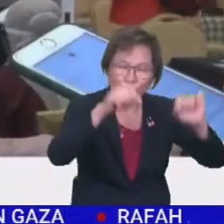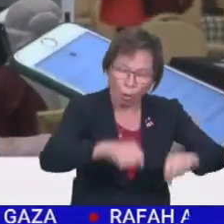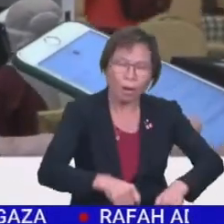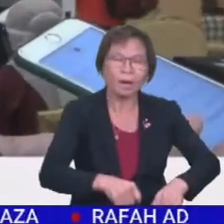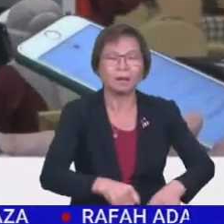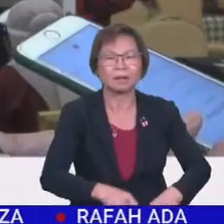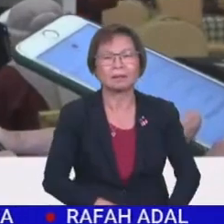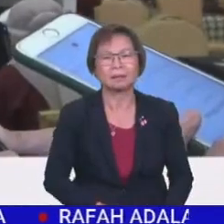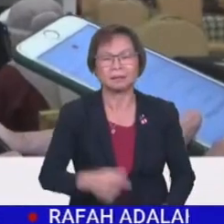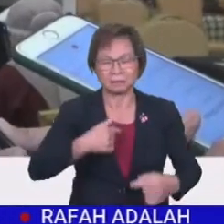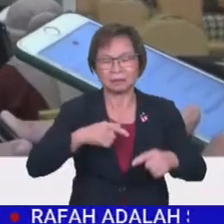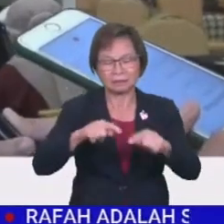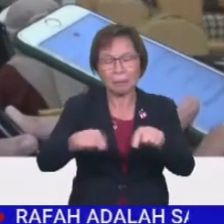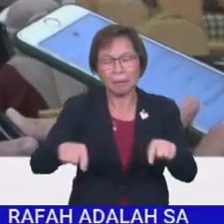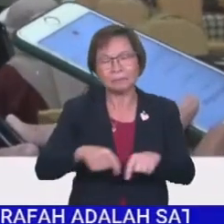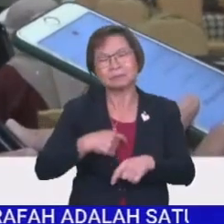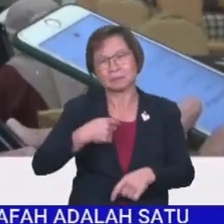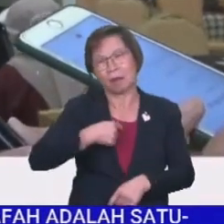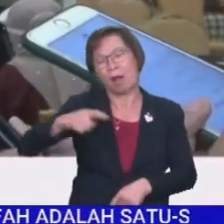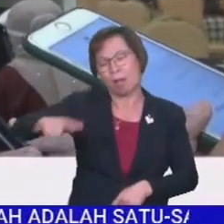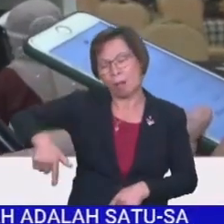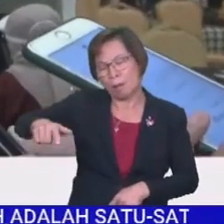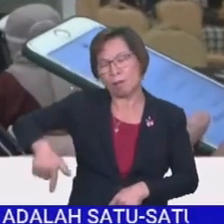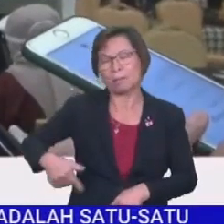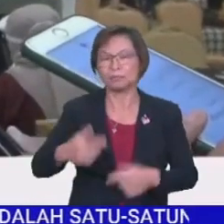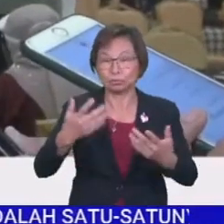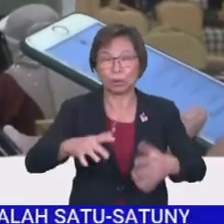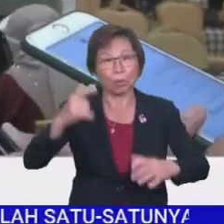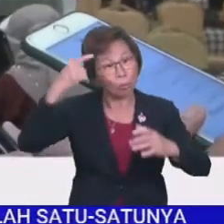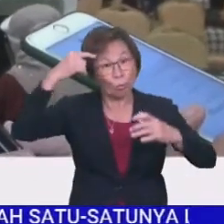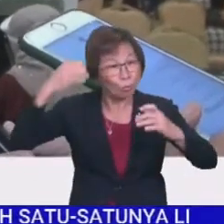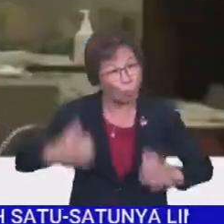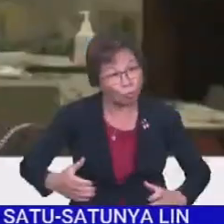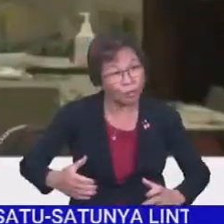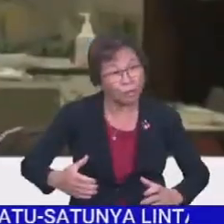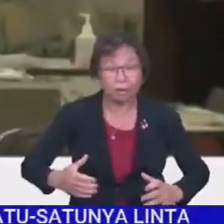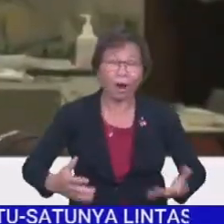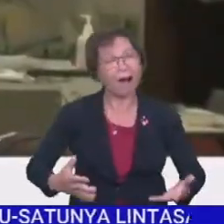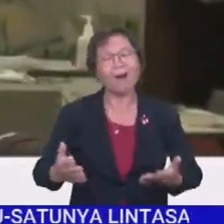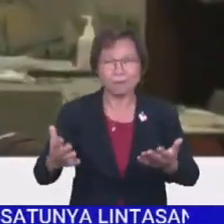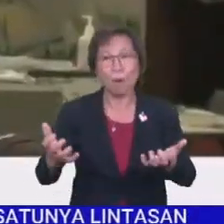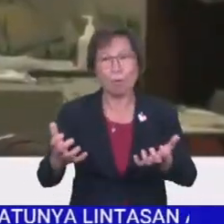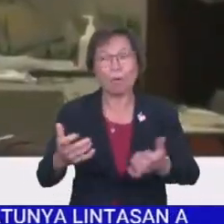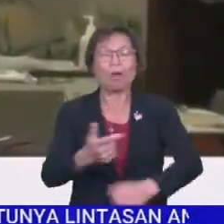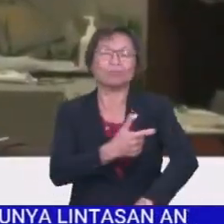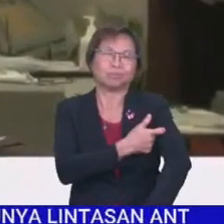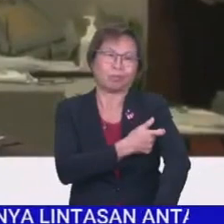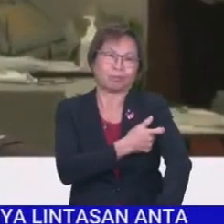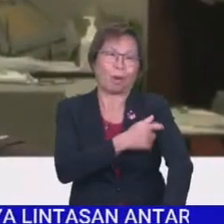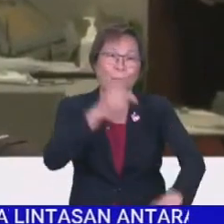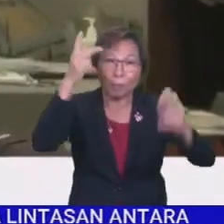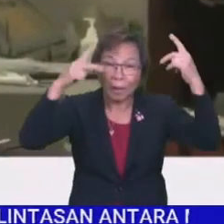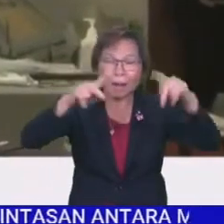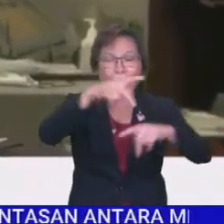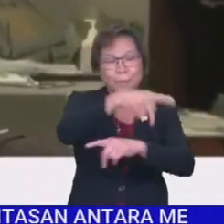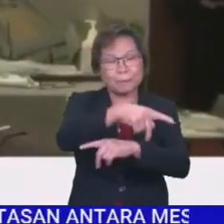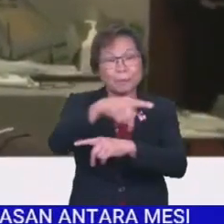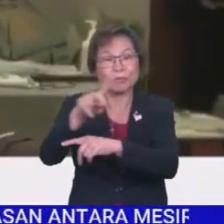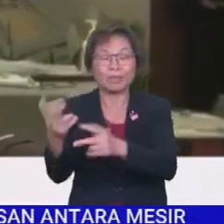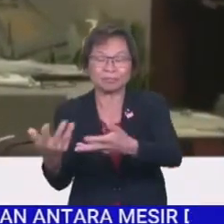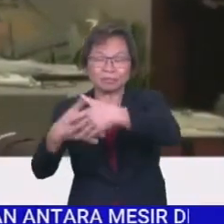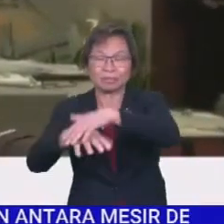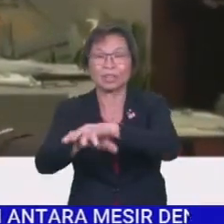saya tu lambat sikit lah. Tapi bila dah dia confident tu, dia nak mari. Pengarah PPV